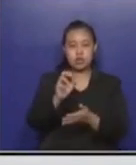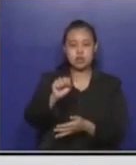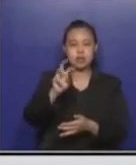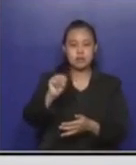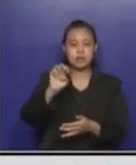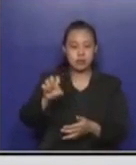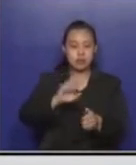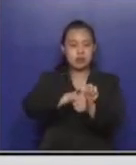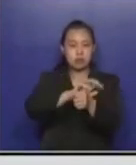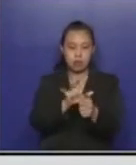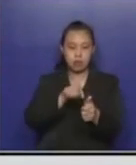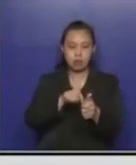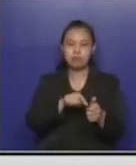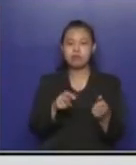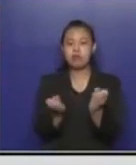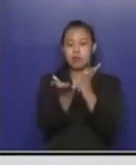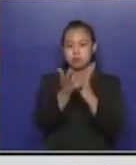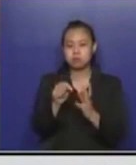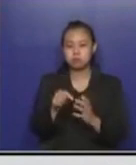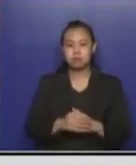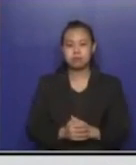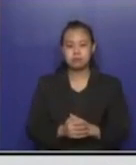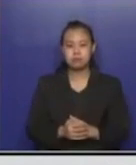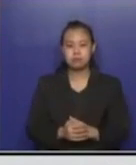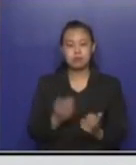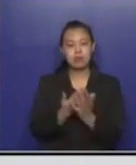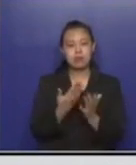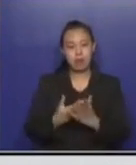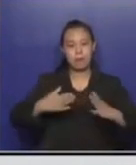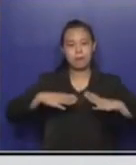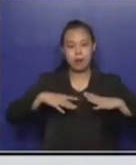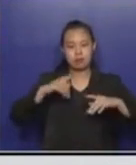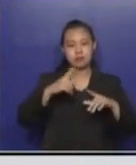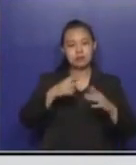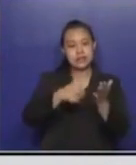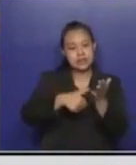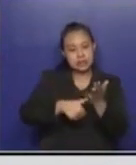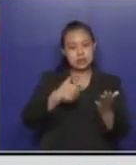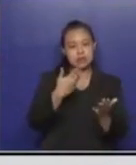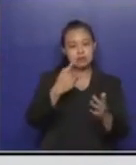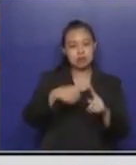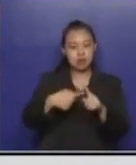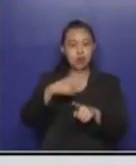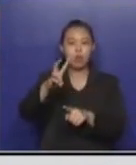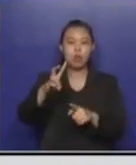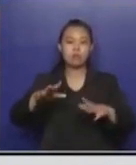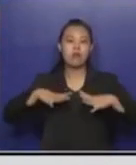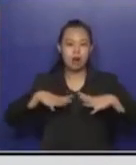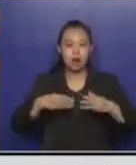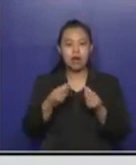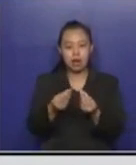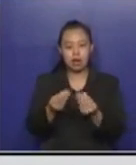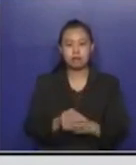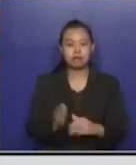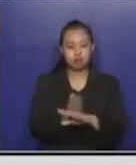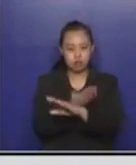ควิดด้วยนะคะในเรื่องของมาตรการการพักชำระหนี้6เดือนที่จะครบกำหนดกันยายนนี้มีธุรกิจที่ขอพัก